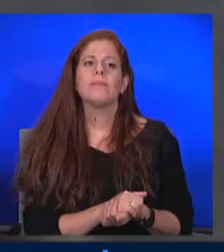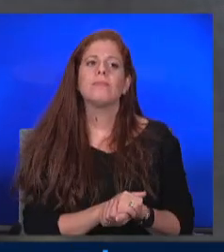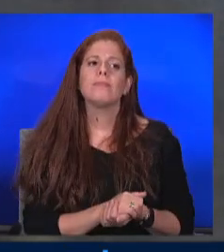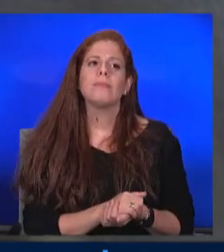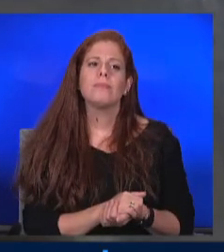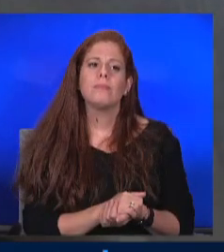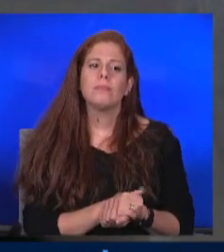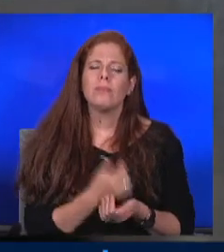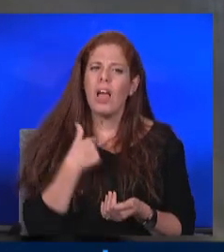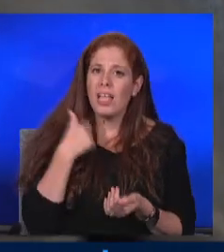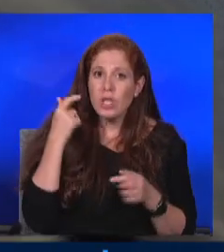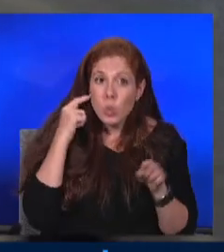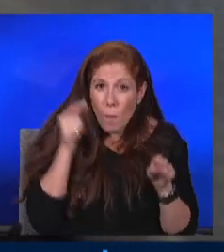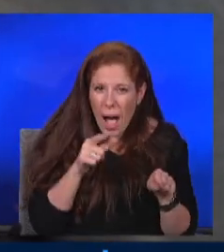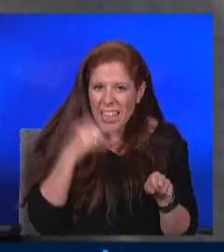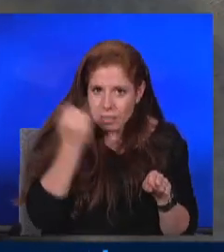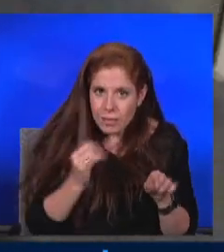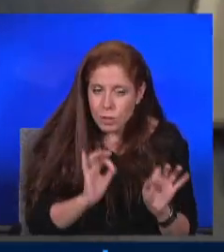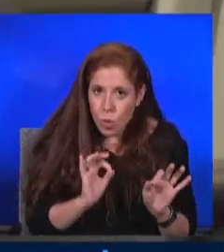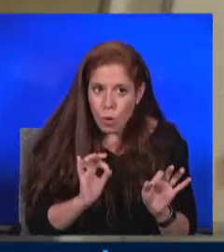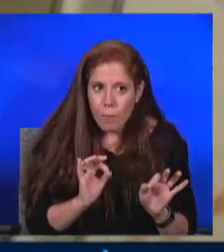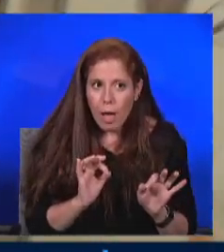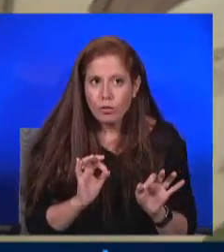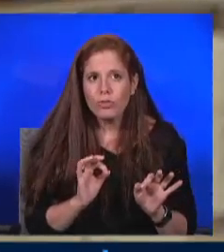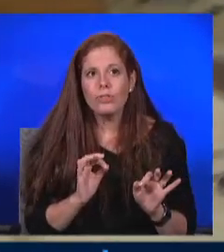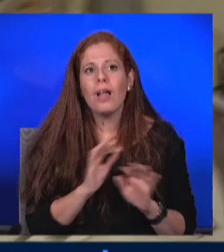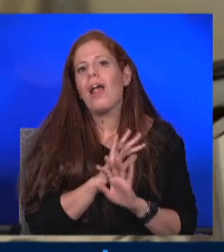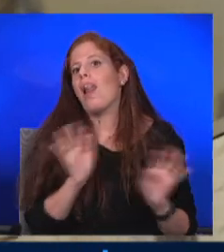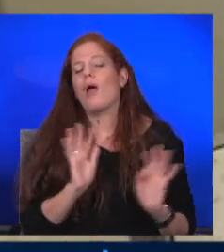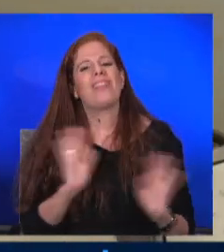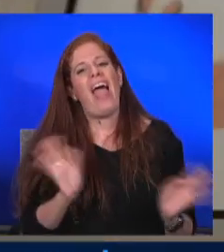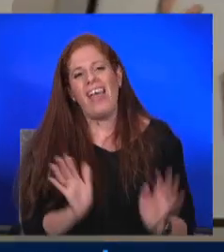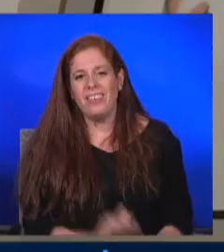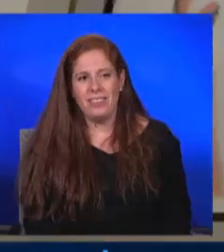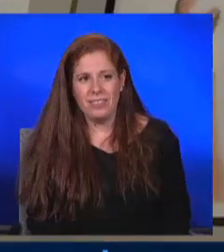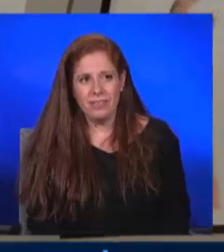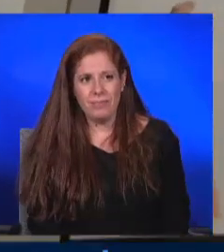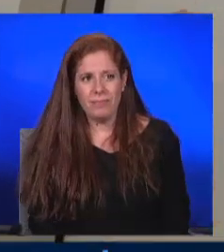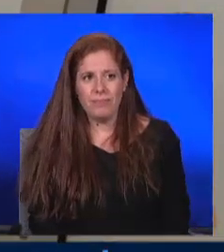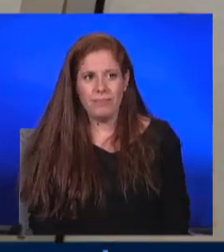אני שומעת פה את הציור. לא, די.